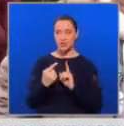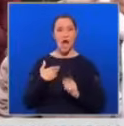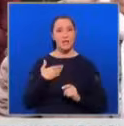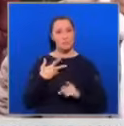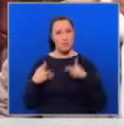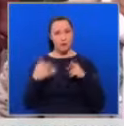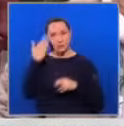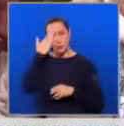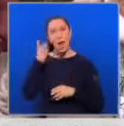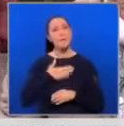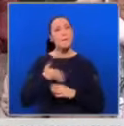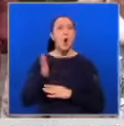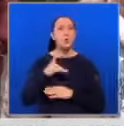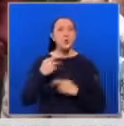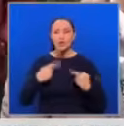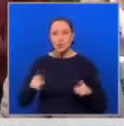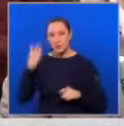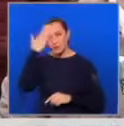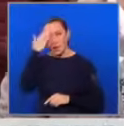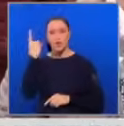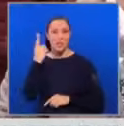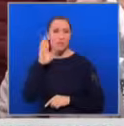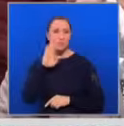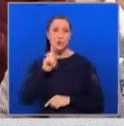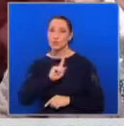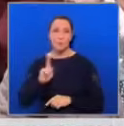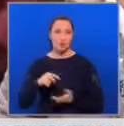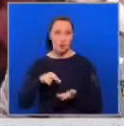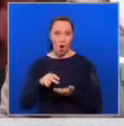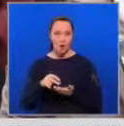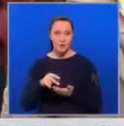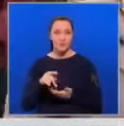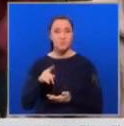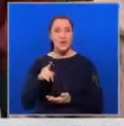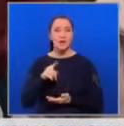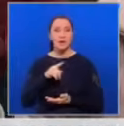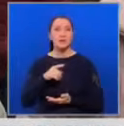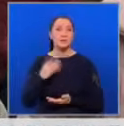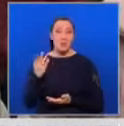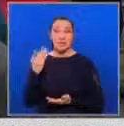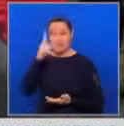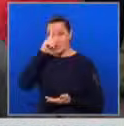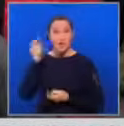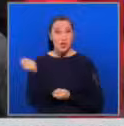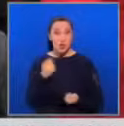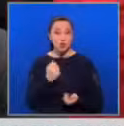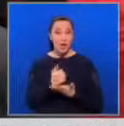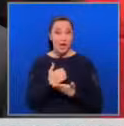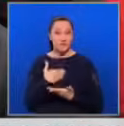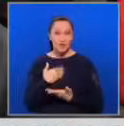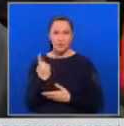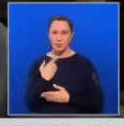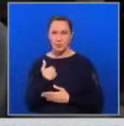с още други заболявания и още един мъж който не може да върви и тя всъщност не носи лекарствата на нас особено